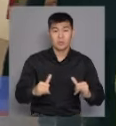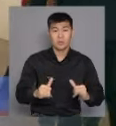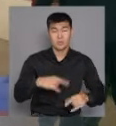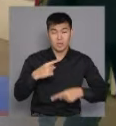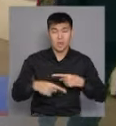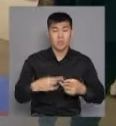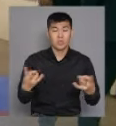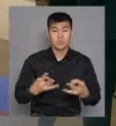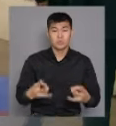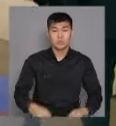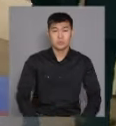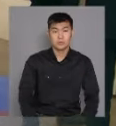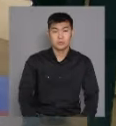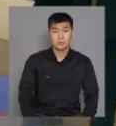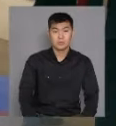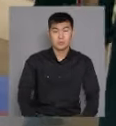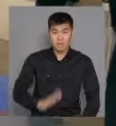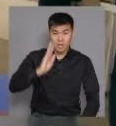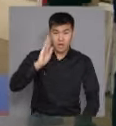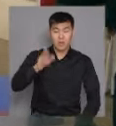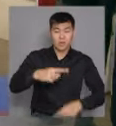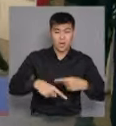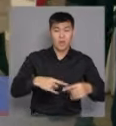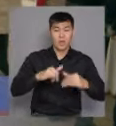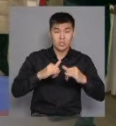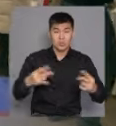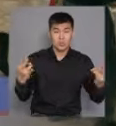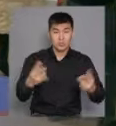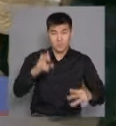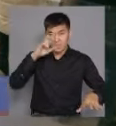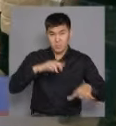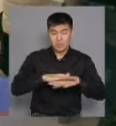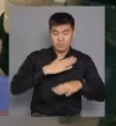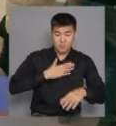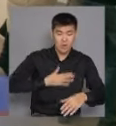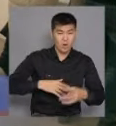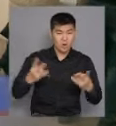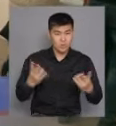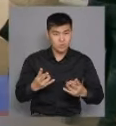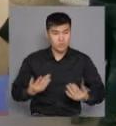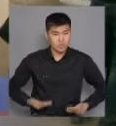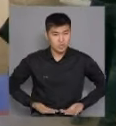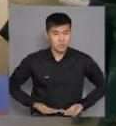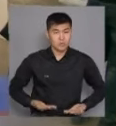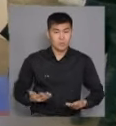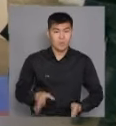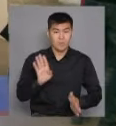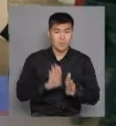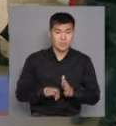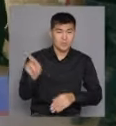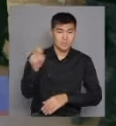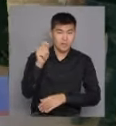өркендей берсін. Тек алға, тек көз алғы шектен еліміз тыныш болып, тек аманшықта тек жүресуге ала бәрімізге нәсіп етсін дейміз